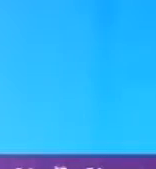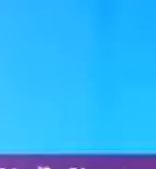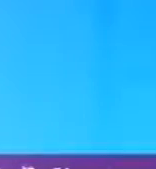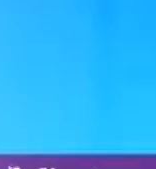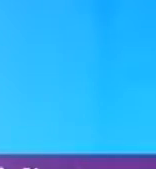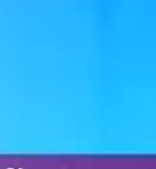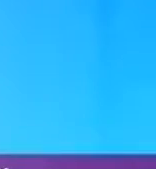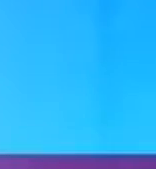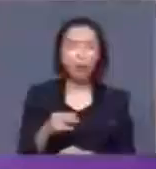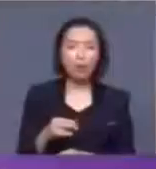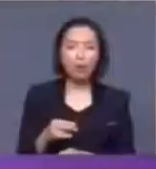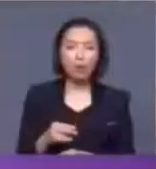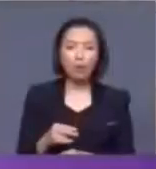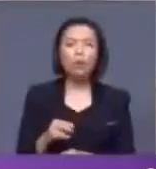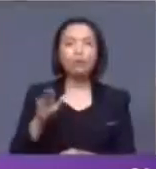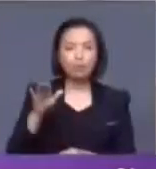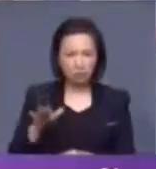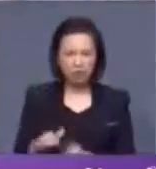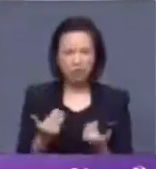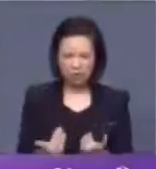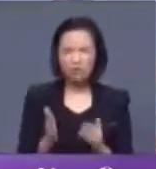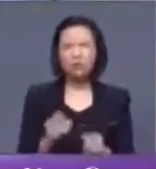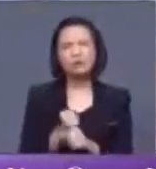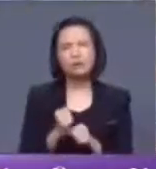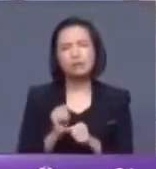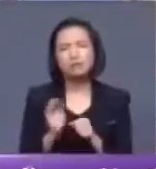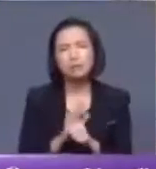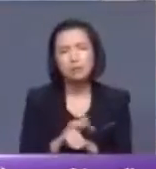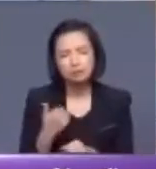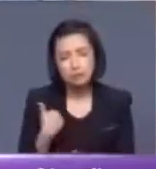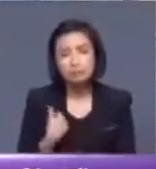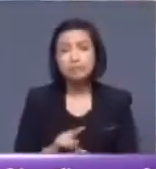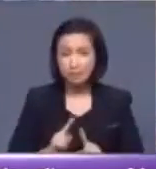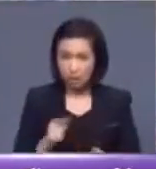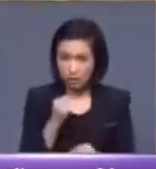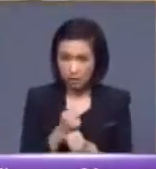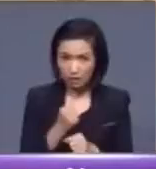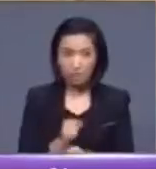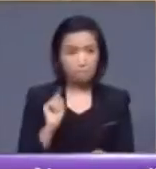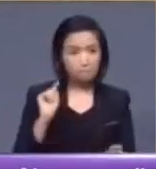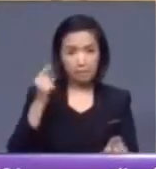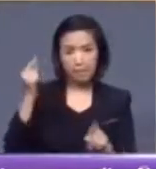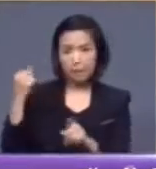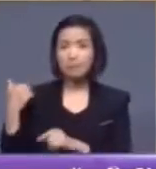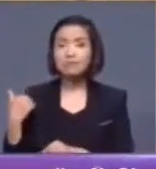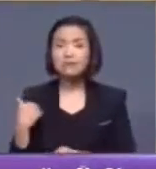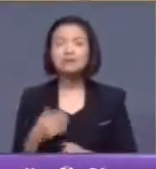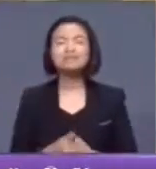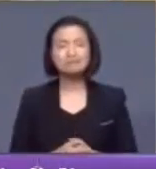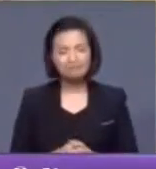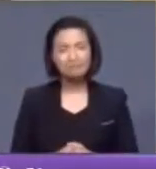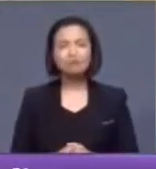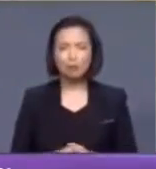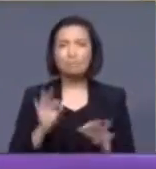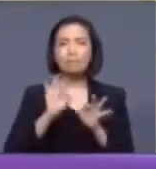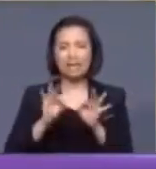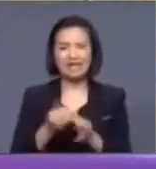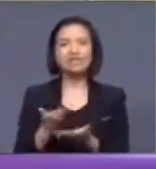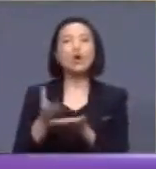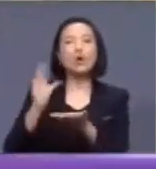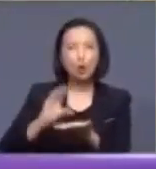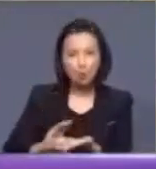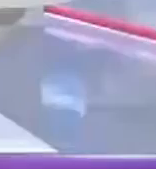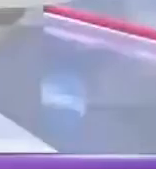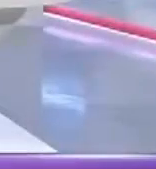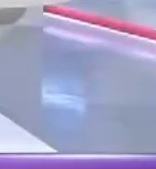ขคือสร้างงานสร้างอาชีพให้กับคนในชุมชนนั่นเอง ใช่นะคะสำหรับประชาชนที่มีบัตรสวัสดิการแห่งรัฐแล้วก็ไปลงทะเบียนเพื่อที่จะอบรมฝึกอา